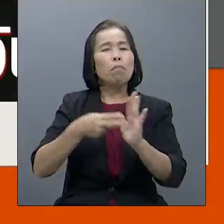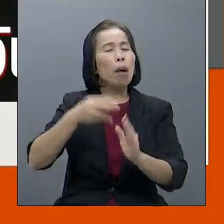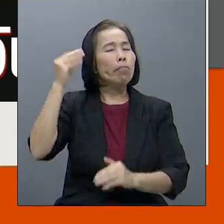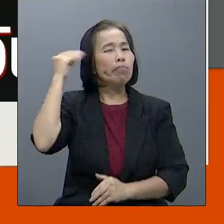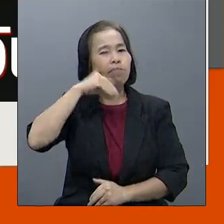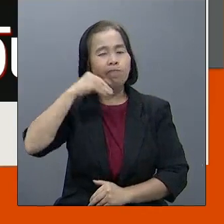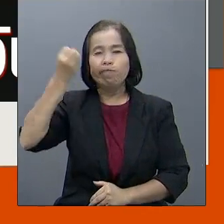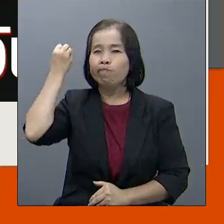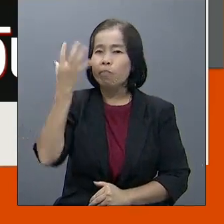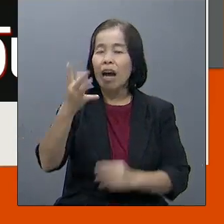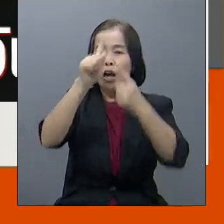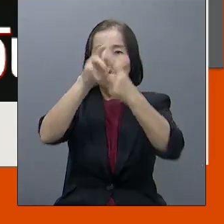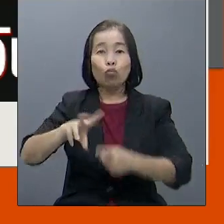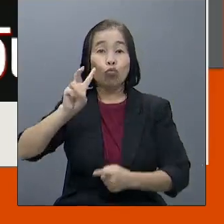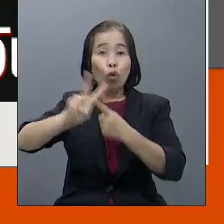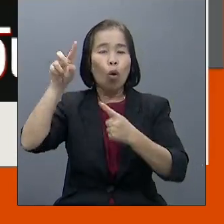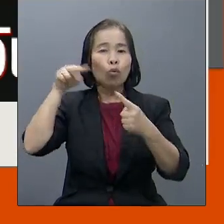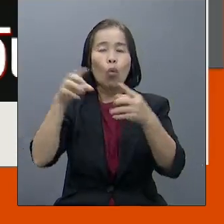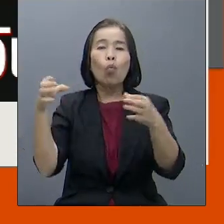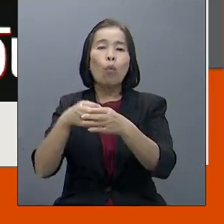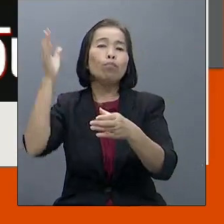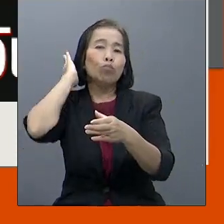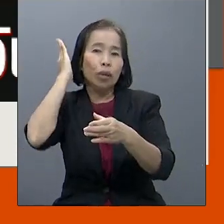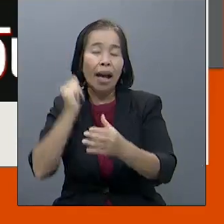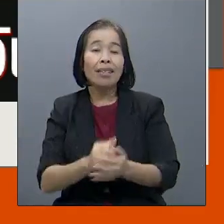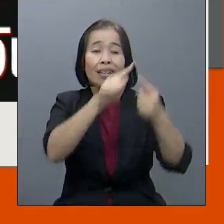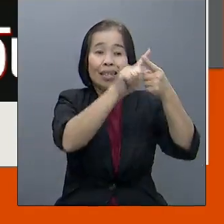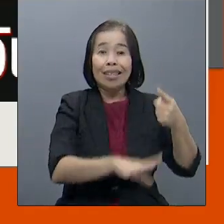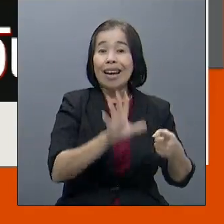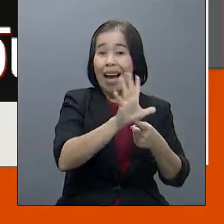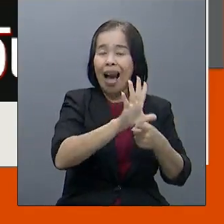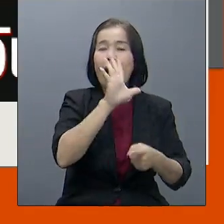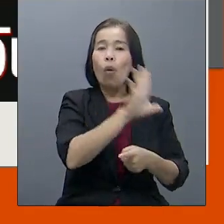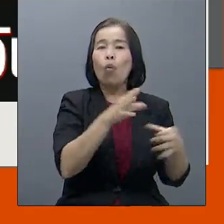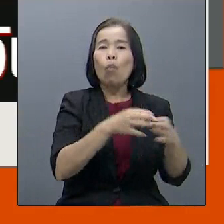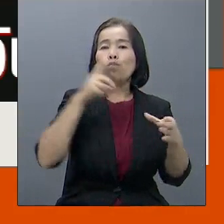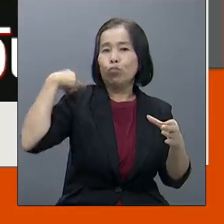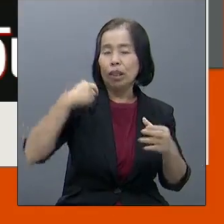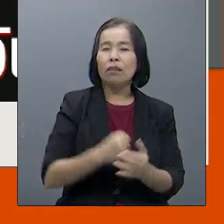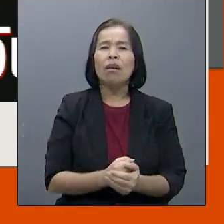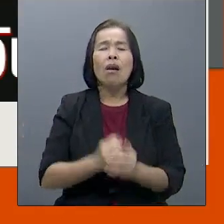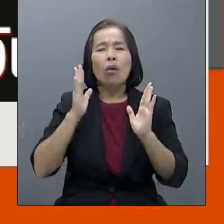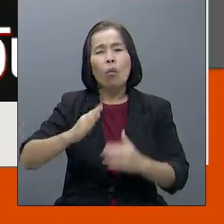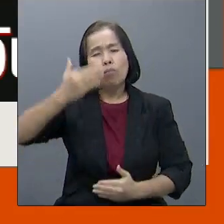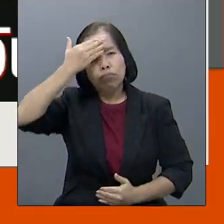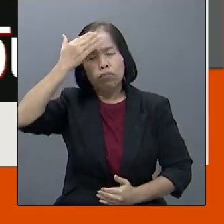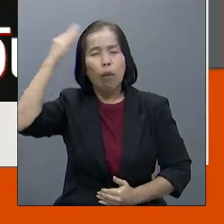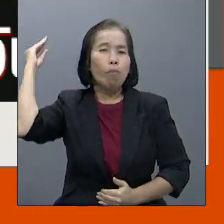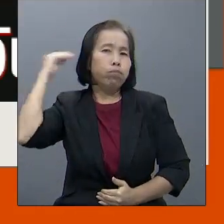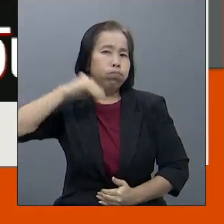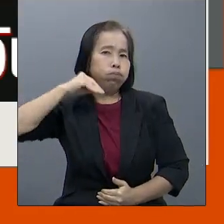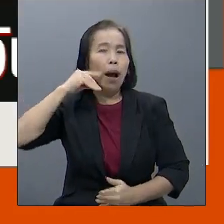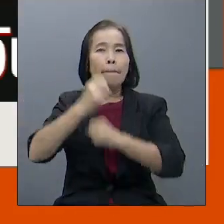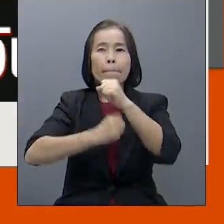พบมากเป็อันดับ 2 ในเพศชาย รวมทั้งอยใอัดับ 5 ในเพศหญิงแต่ละปีก็จะมผปวยรายให่ประมาณ 1,7200